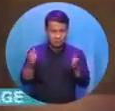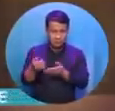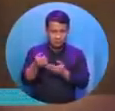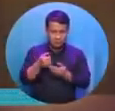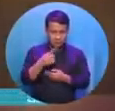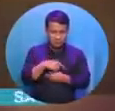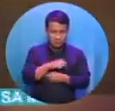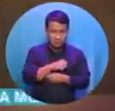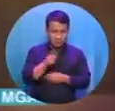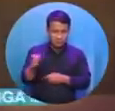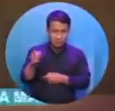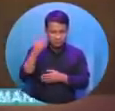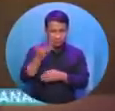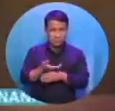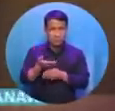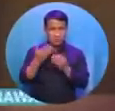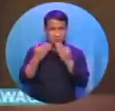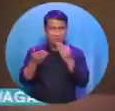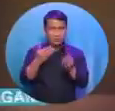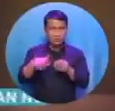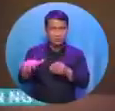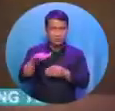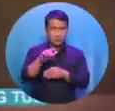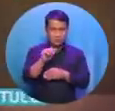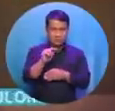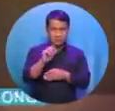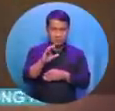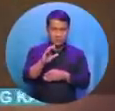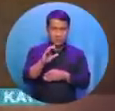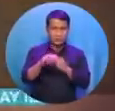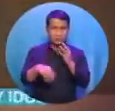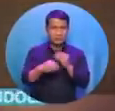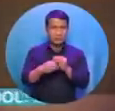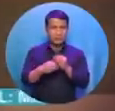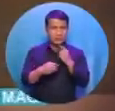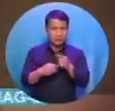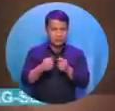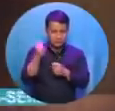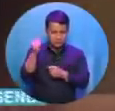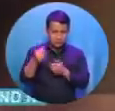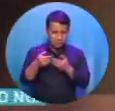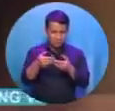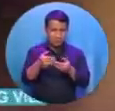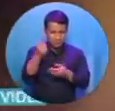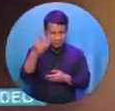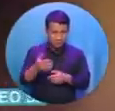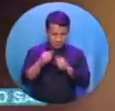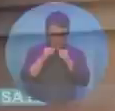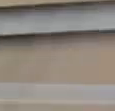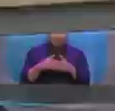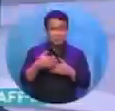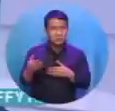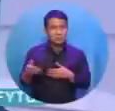para sa akin na. Thank you rin po sa ATC Vitasync. More power po sa inyo. God bless!